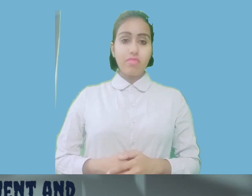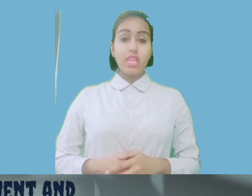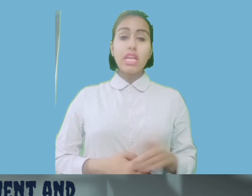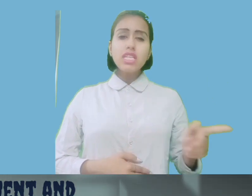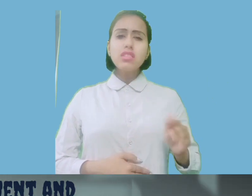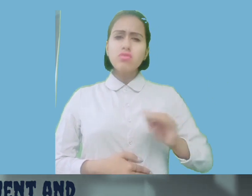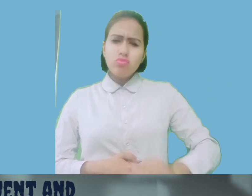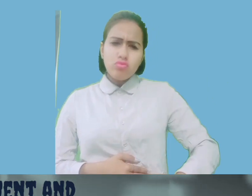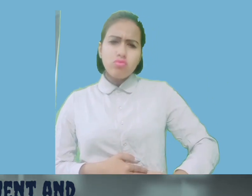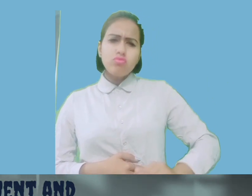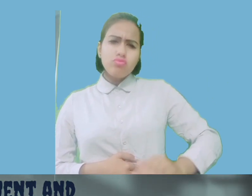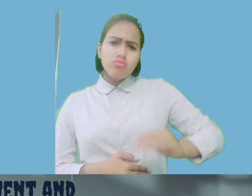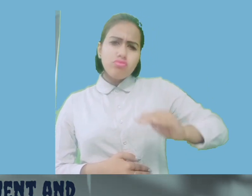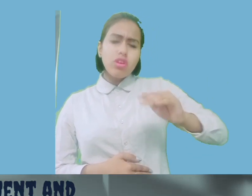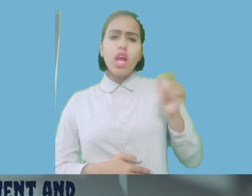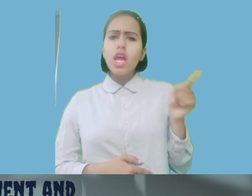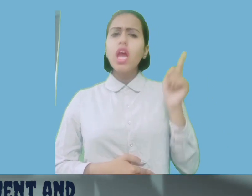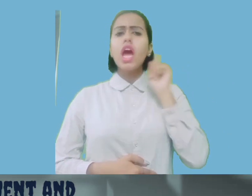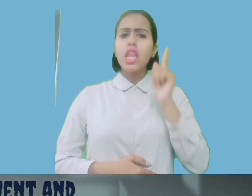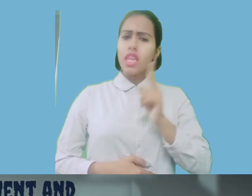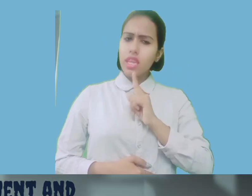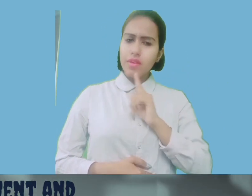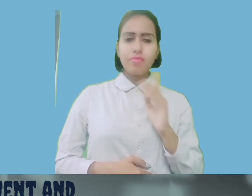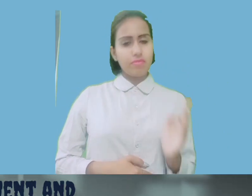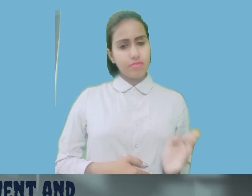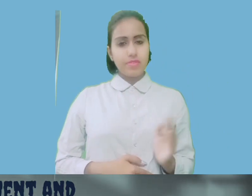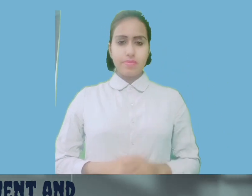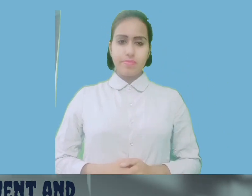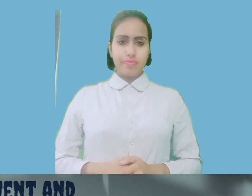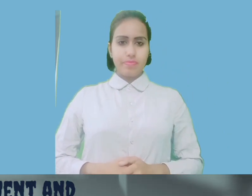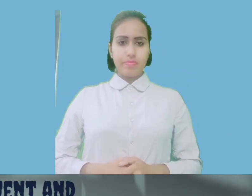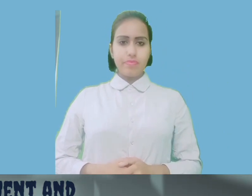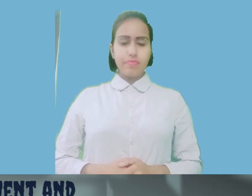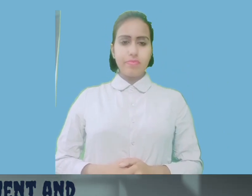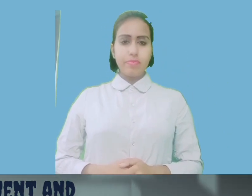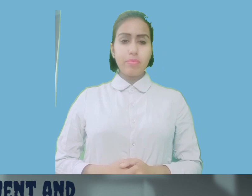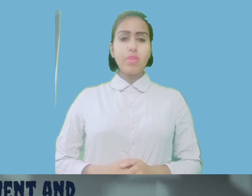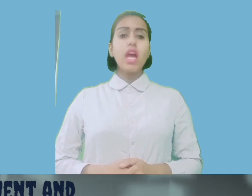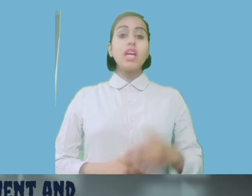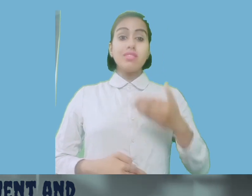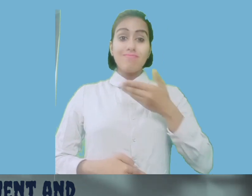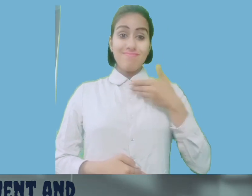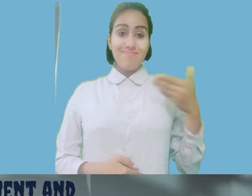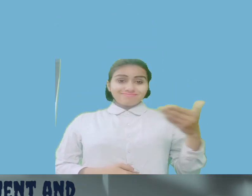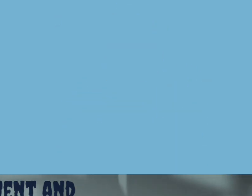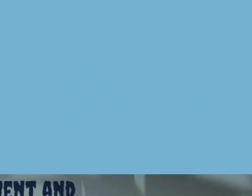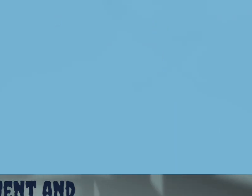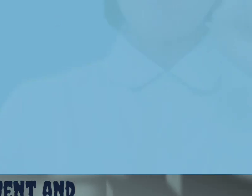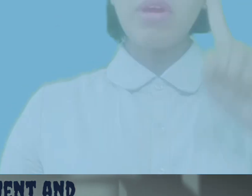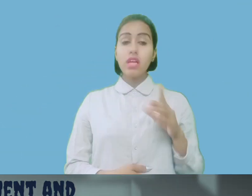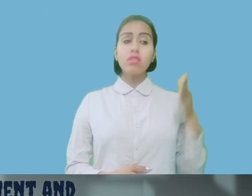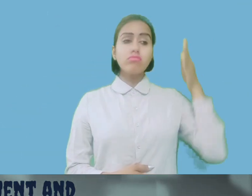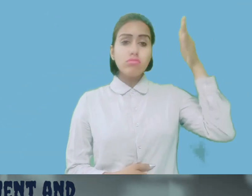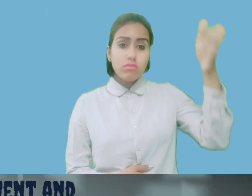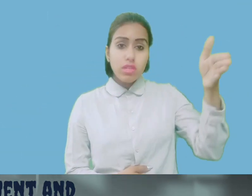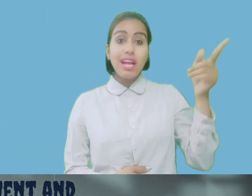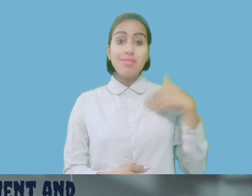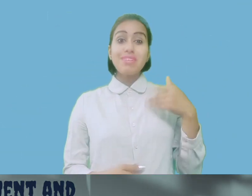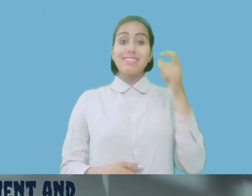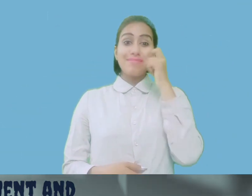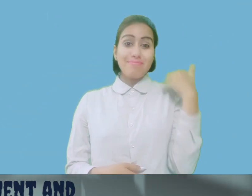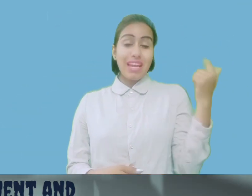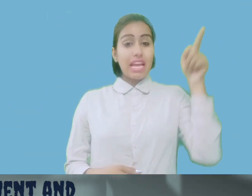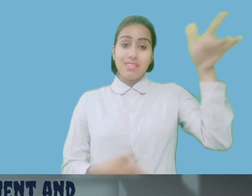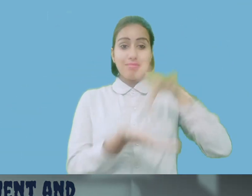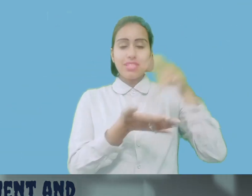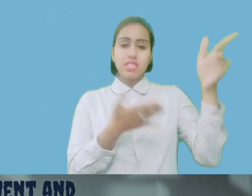सकें। पर उन्होंने बीएड स्पेशल एजुकेशन किया है, वो स्पेशल एजुकेटर हैं एचआई में। उसके बाद मैंने भारतीय सांकेतिक